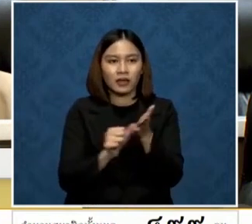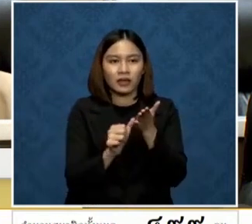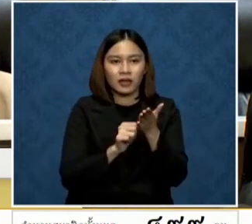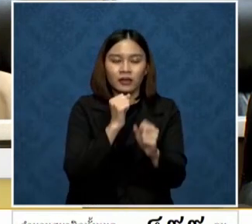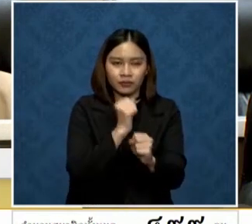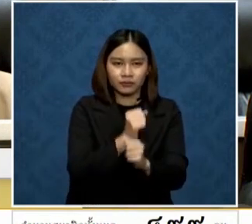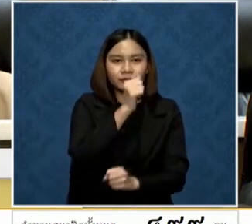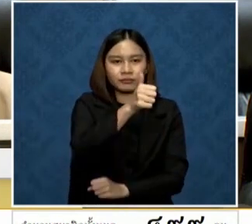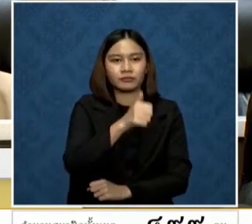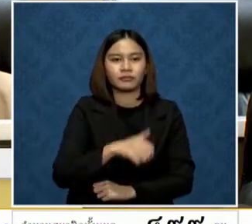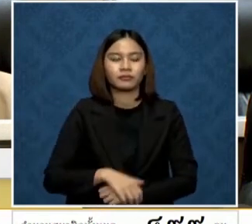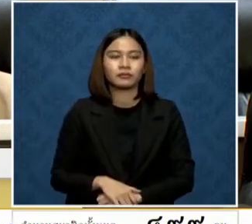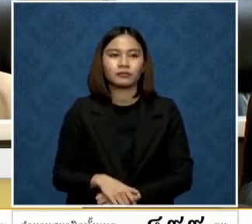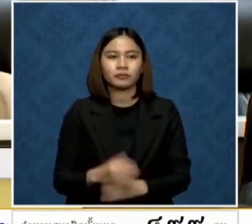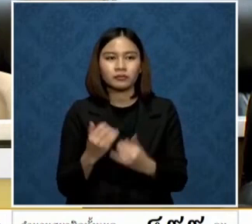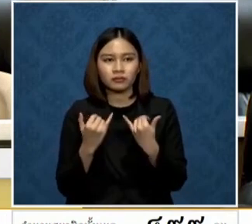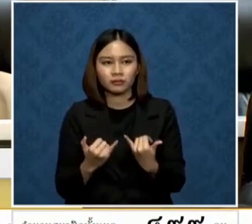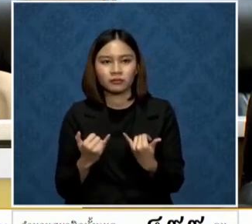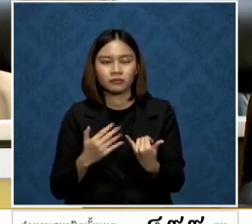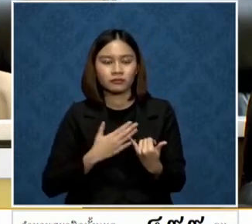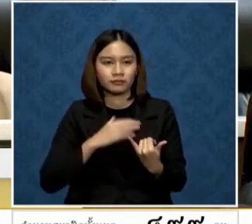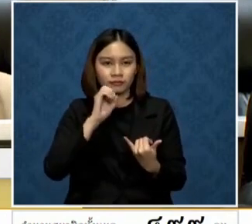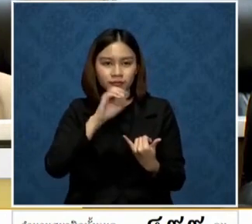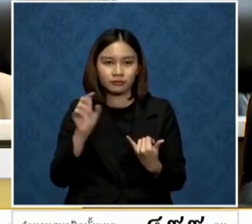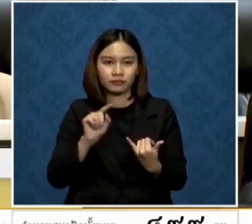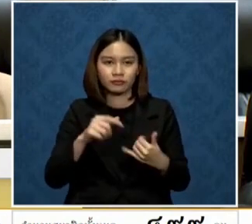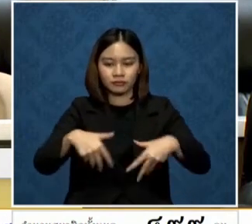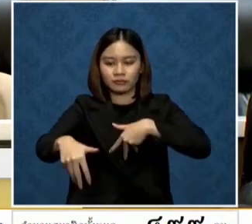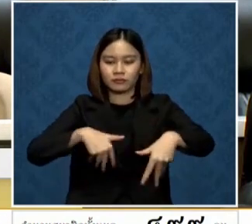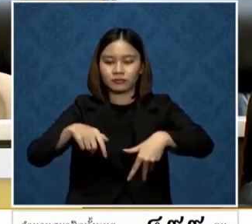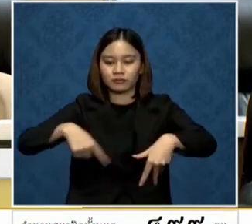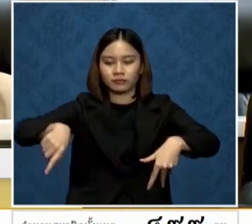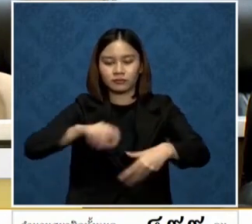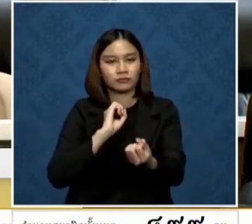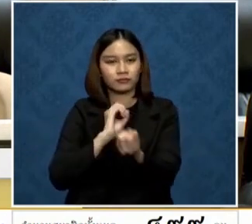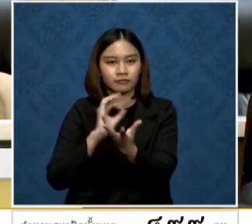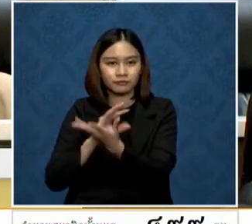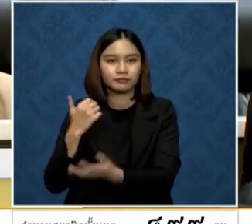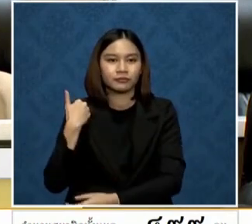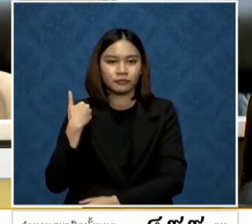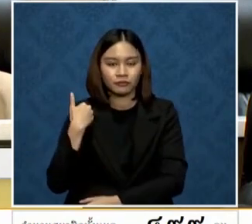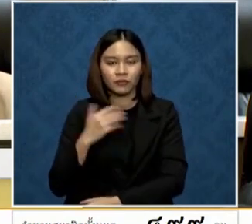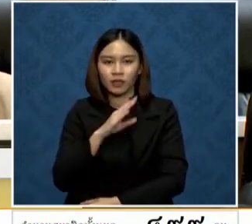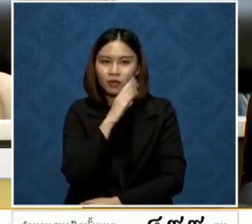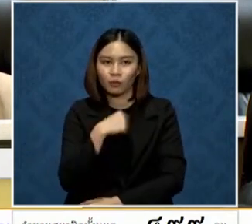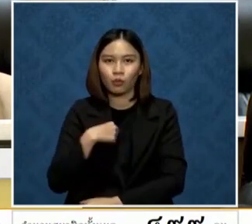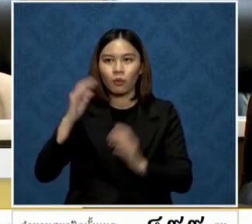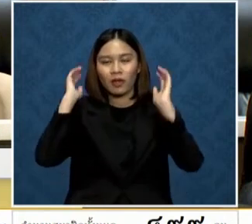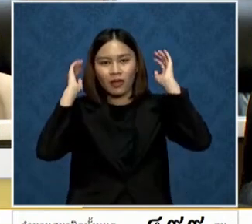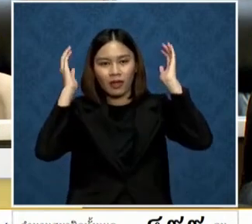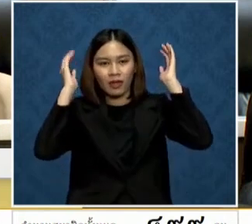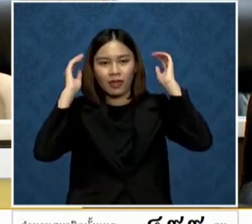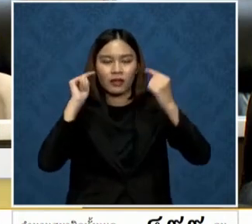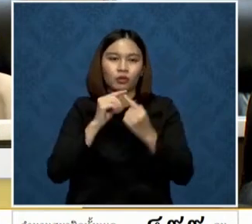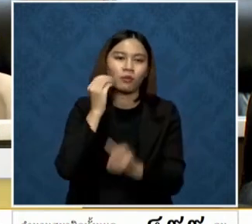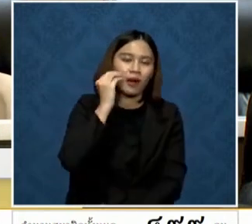ทำให้ได้วันนี้ผมบอกว่าประชาชนเดือดร้อนมากครับโดยเฉพาะถ้าผมไปหาเสียงตาม